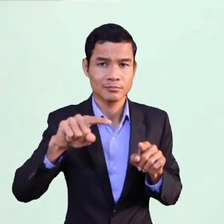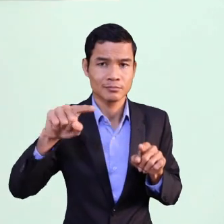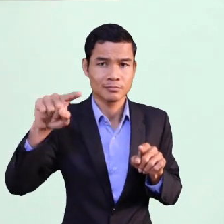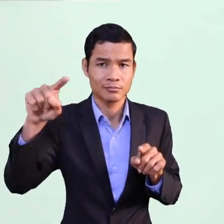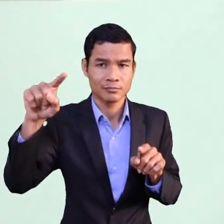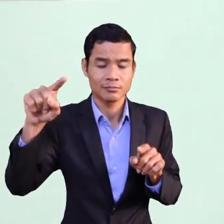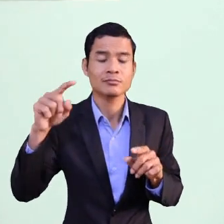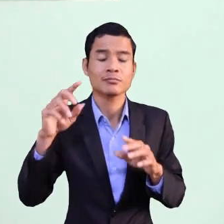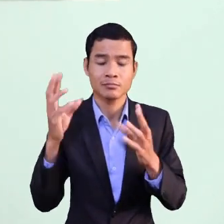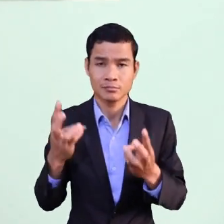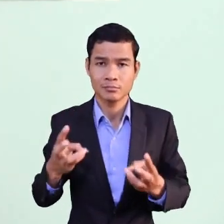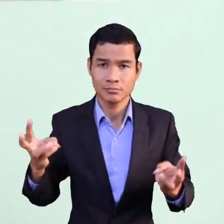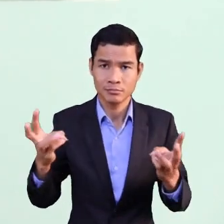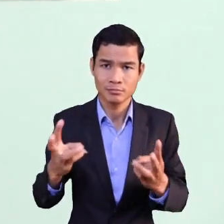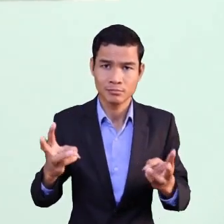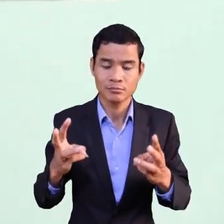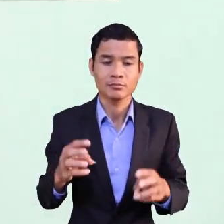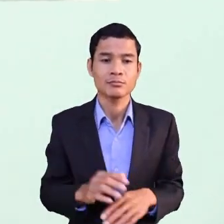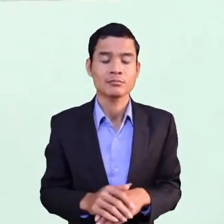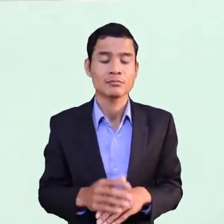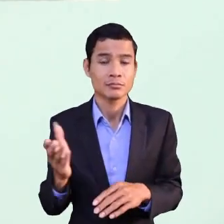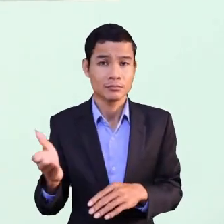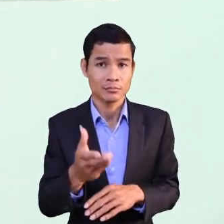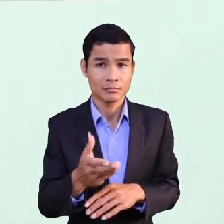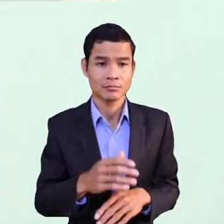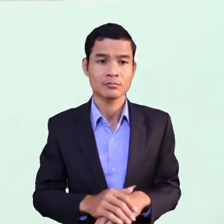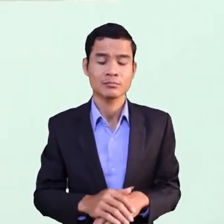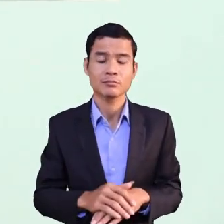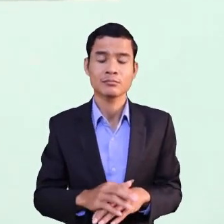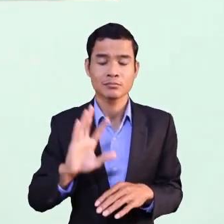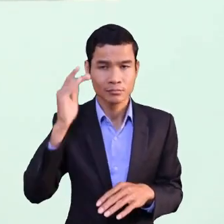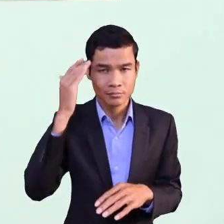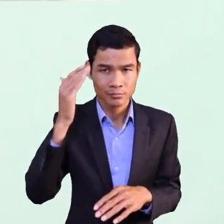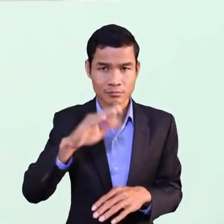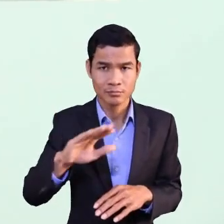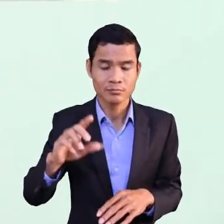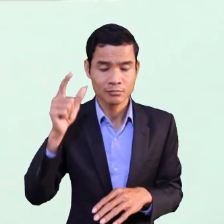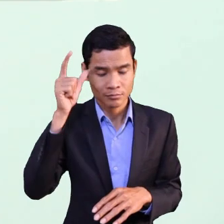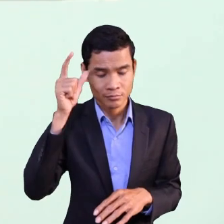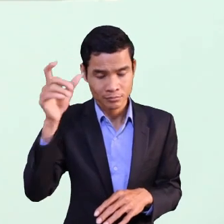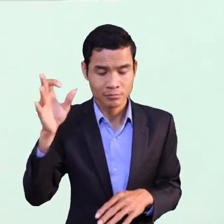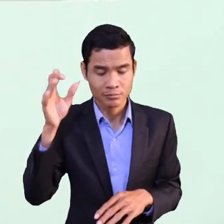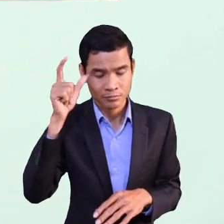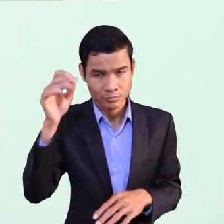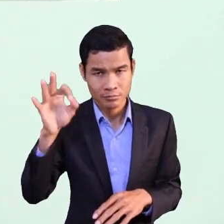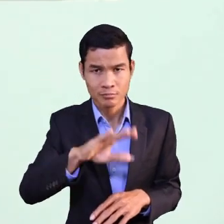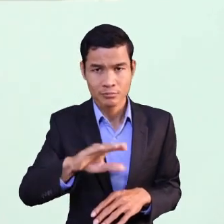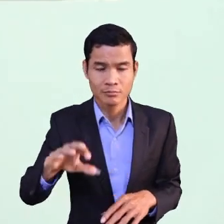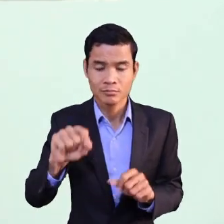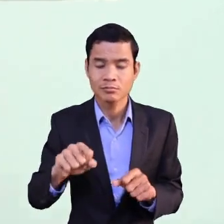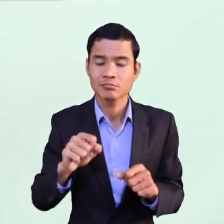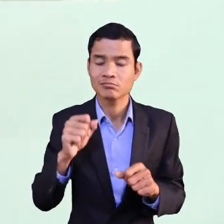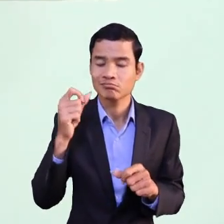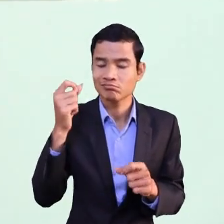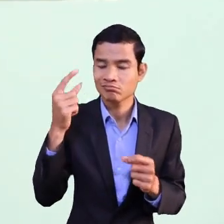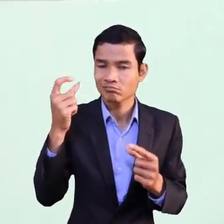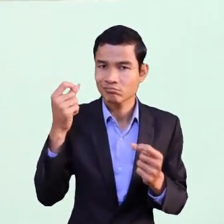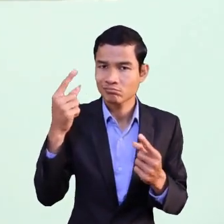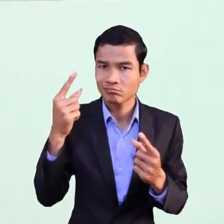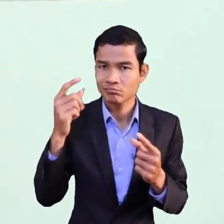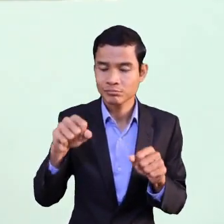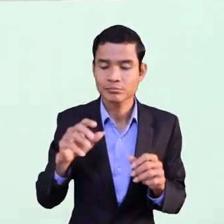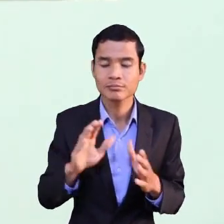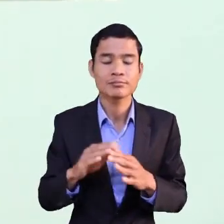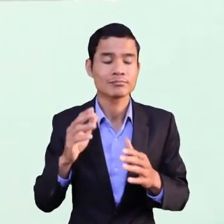ប់ទៅនឹងរូបគួរចាអ្នកគ្រូសង្ឃឹមនឹងជឿជាក់ថាកូនកូនយល់ពីការគូសភ្ជាប់ចាអក្ស